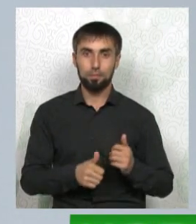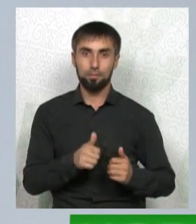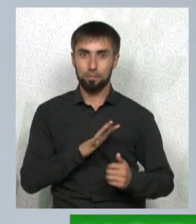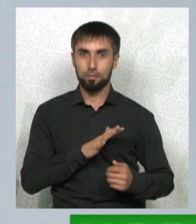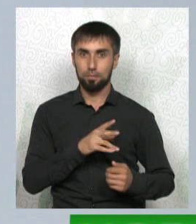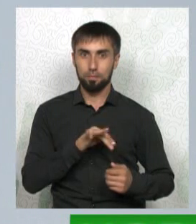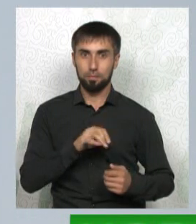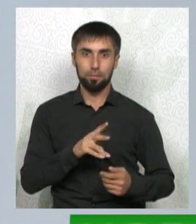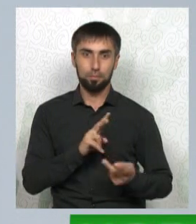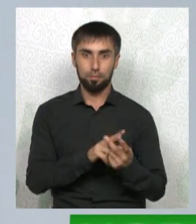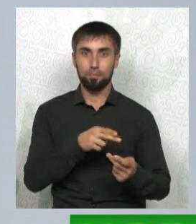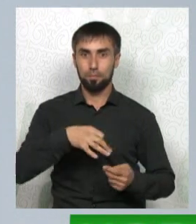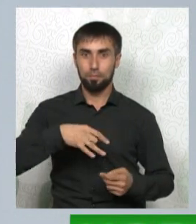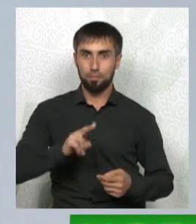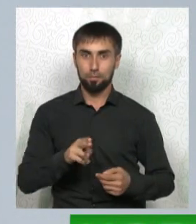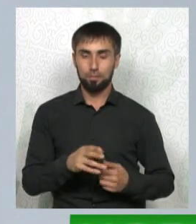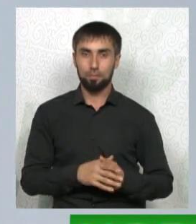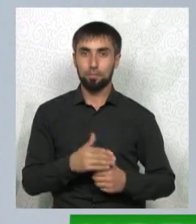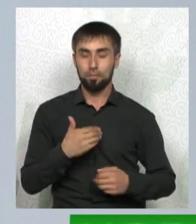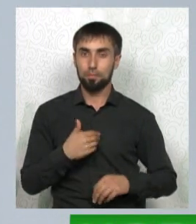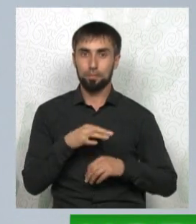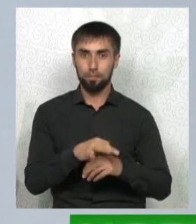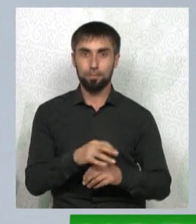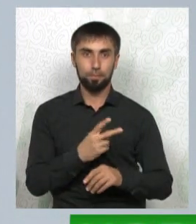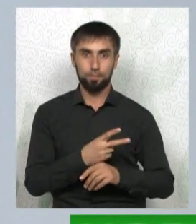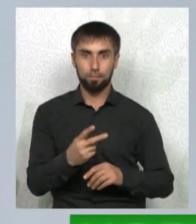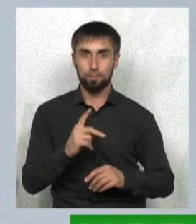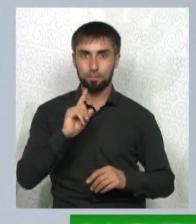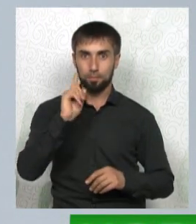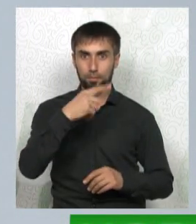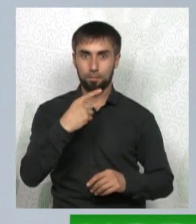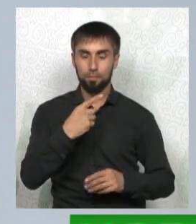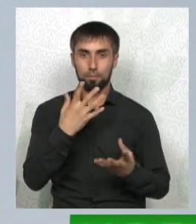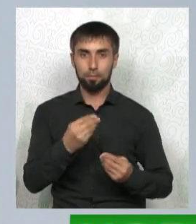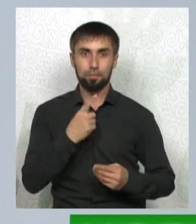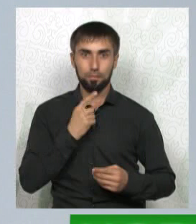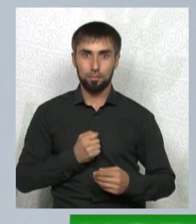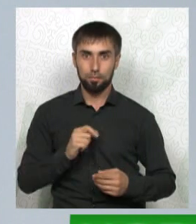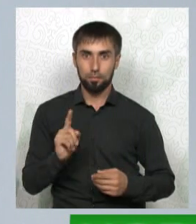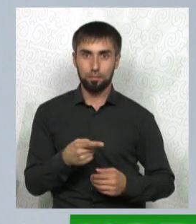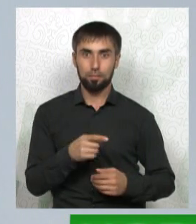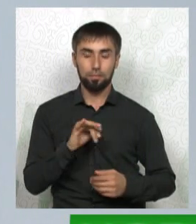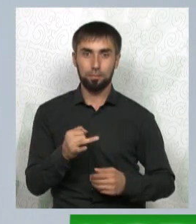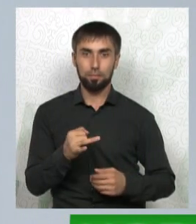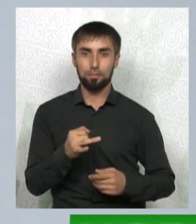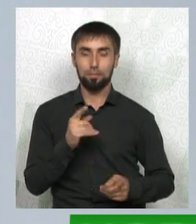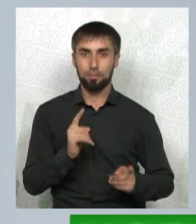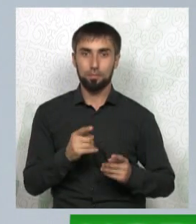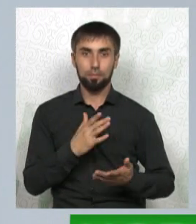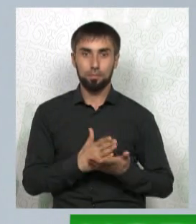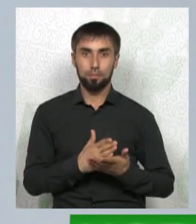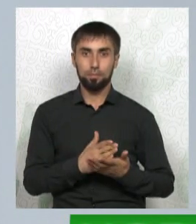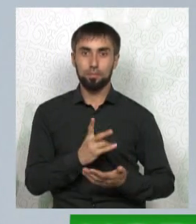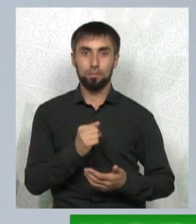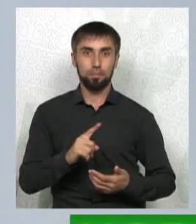навстречу, командование полка. Мы проводим два раза в год день призывника. И действительно